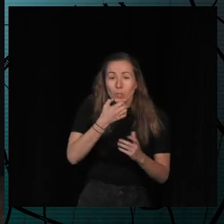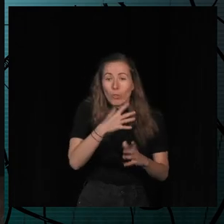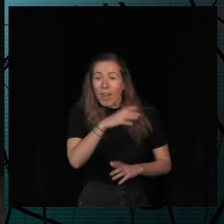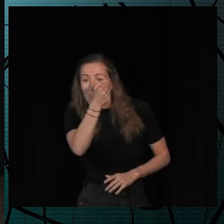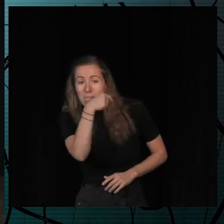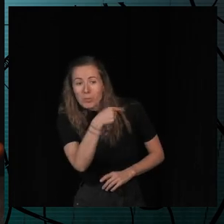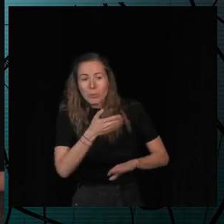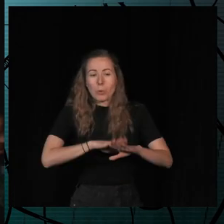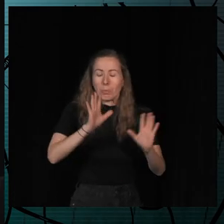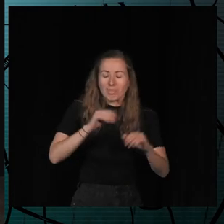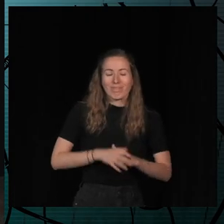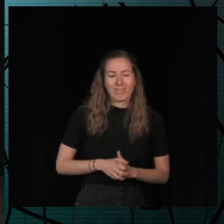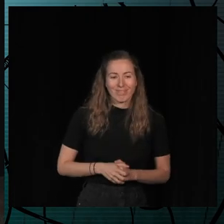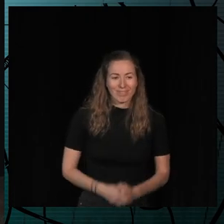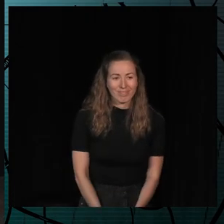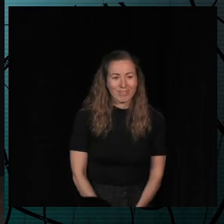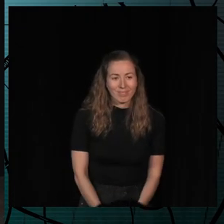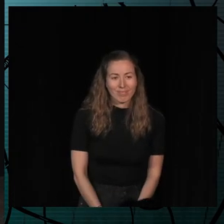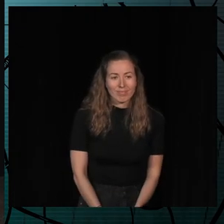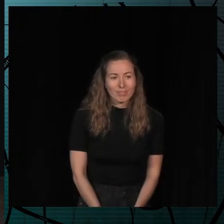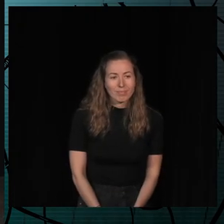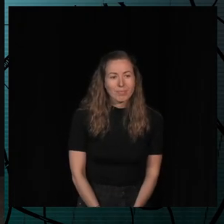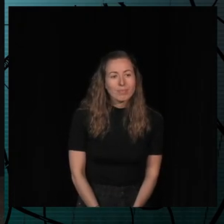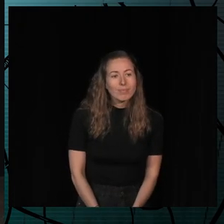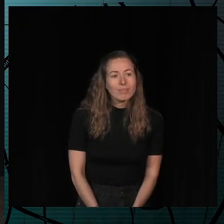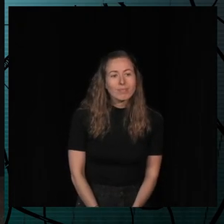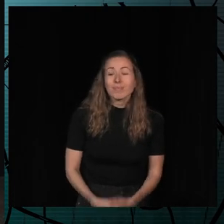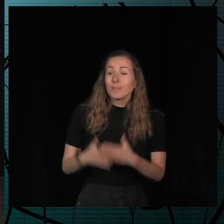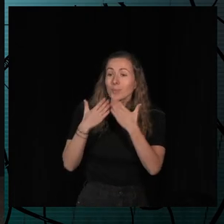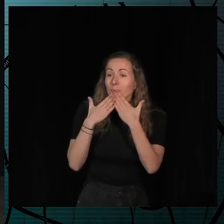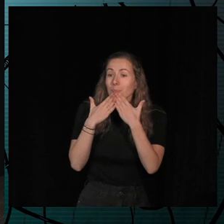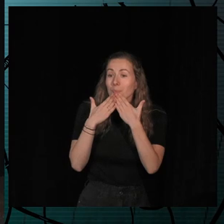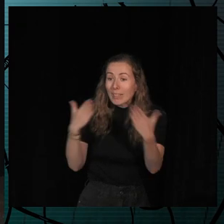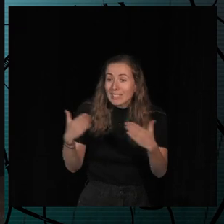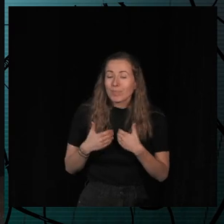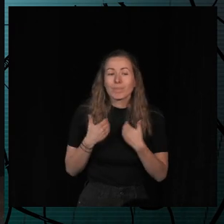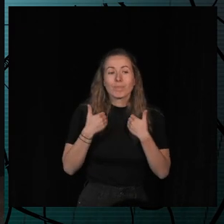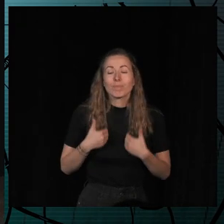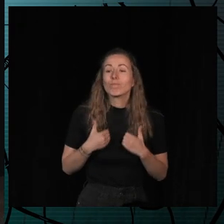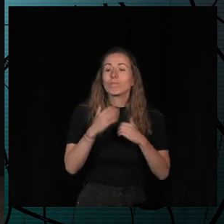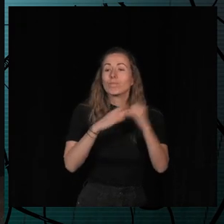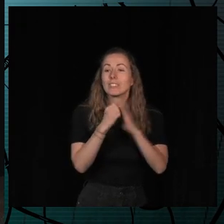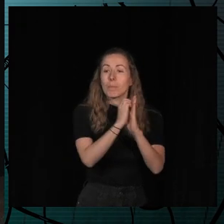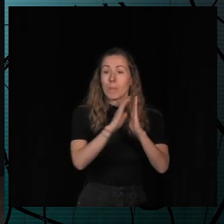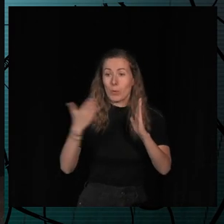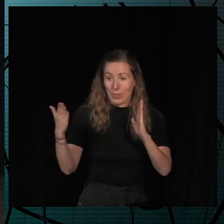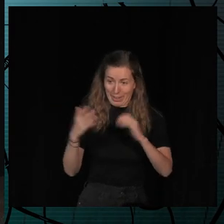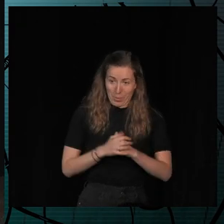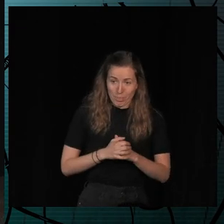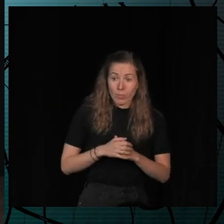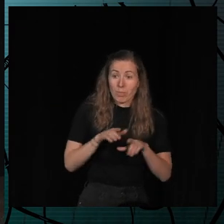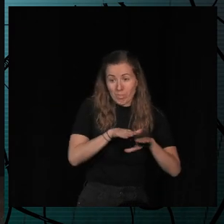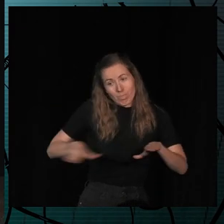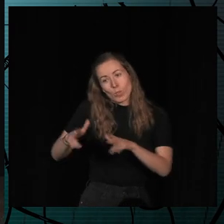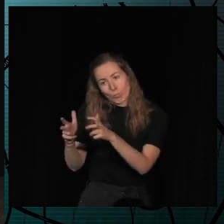pis plein de questions merci du coup moi je suis bibliothécaire et je joue aussi beaucoup au jeux